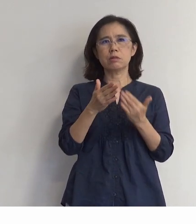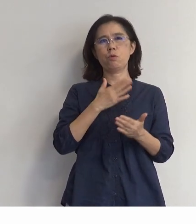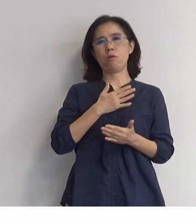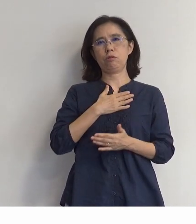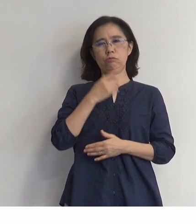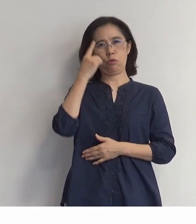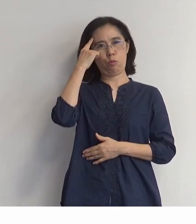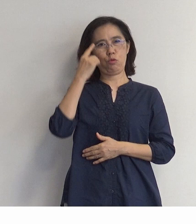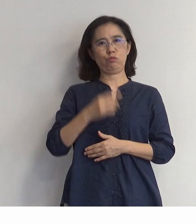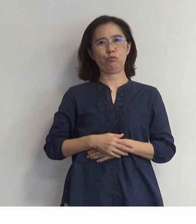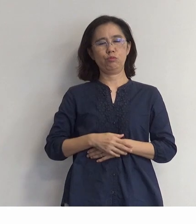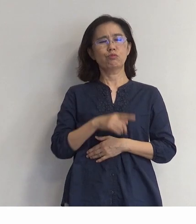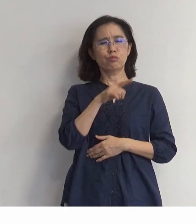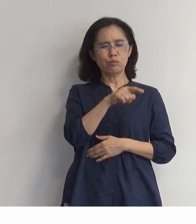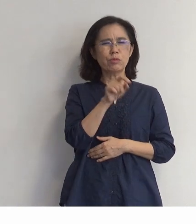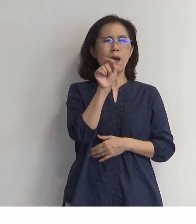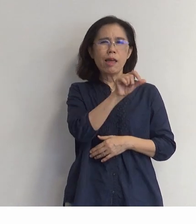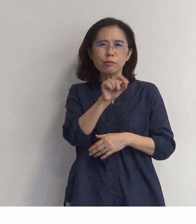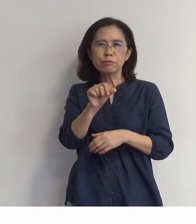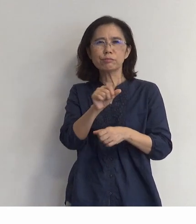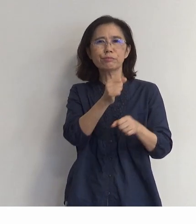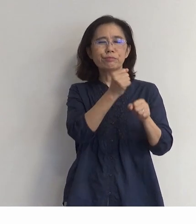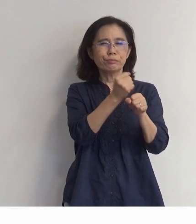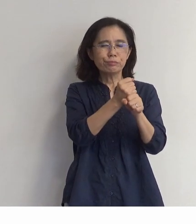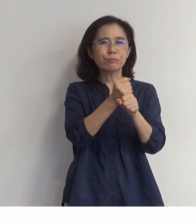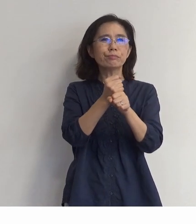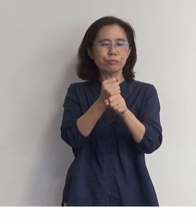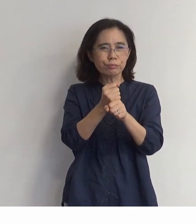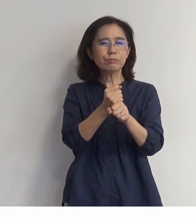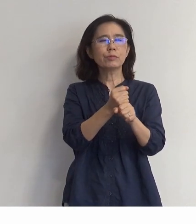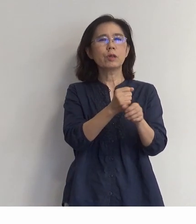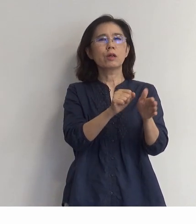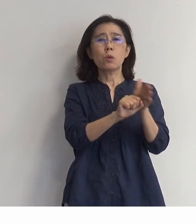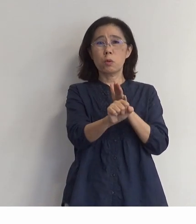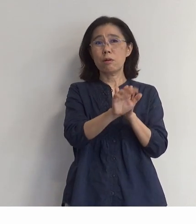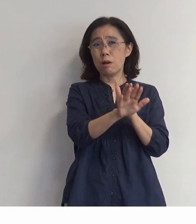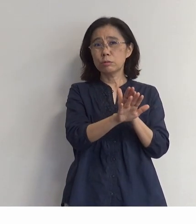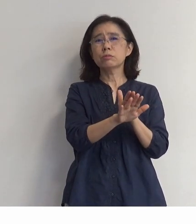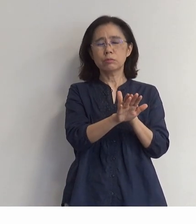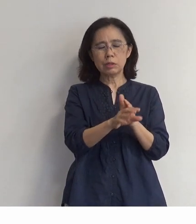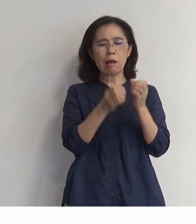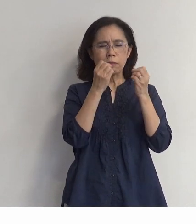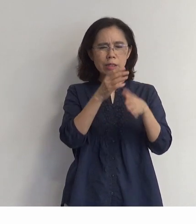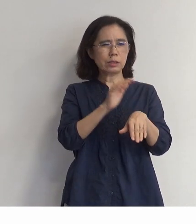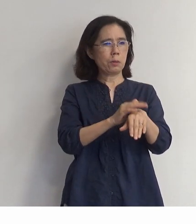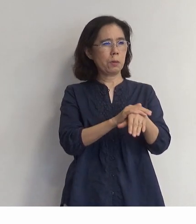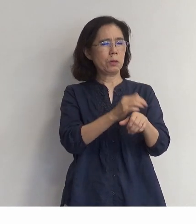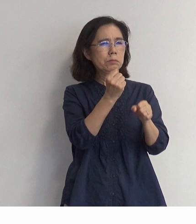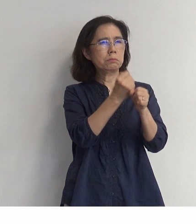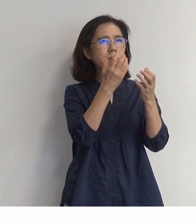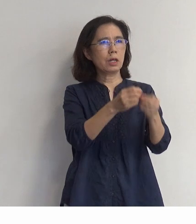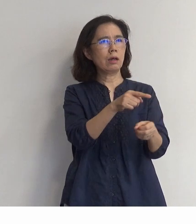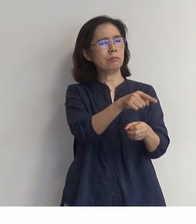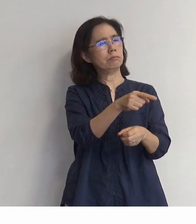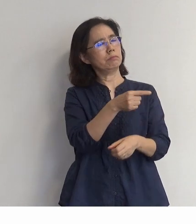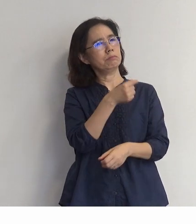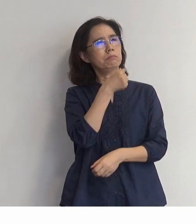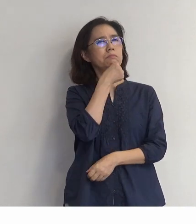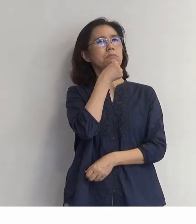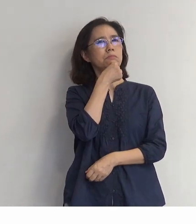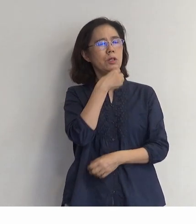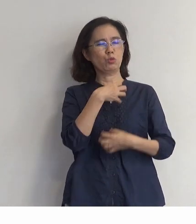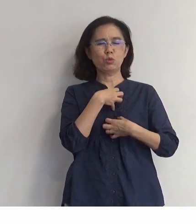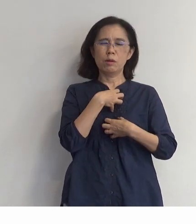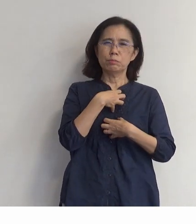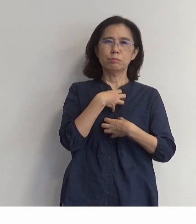。この驚異的な速さと効果、そして新しい手法であることに不安を感じる方がいらっしゃる